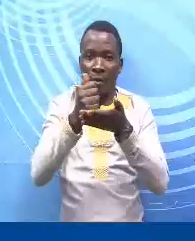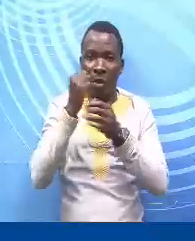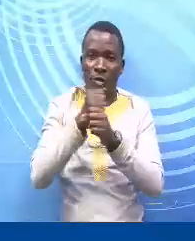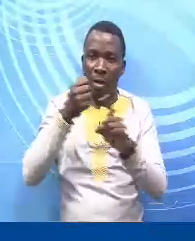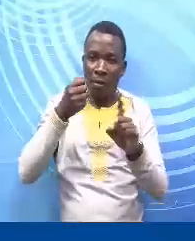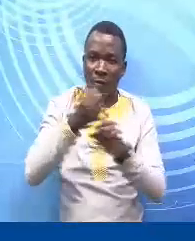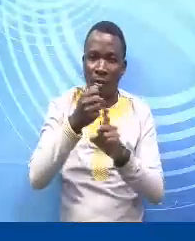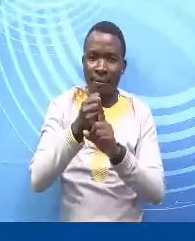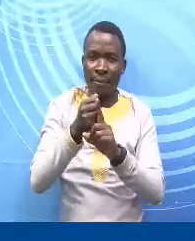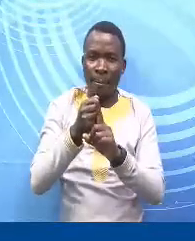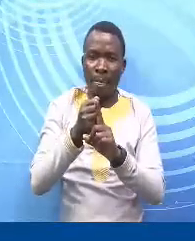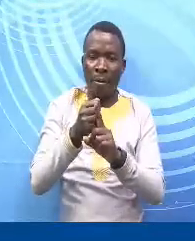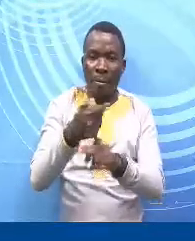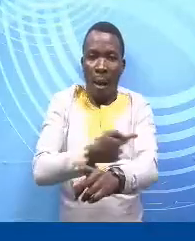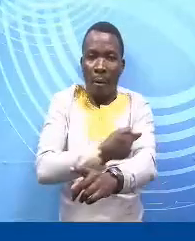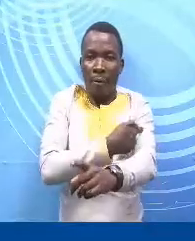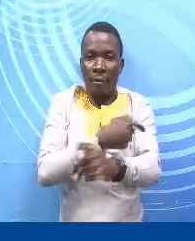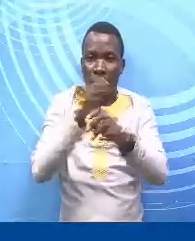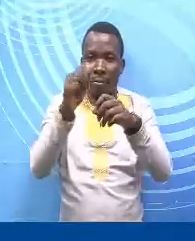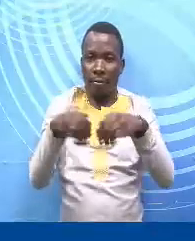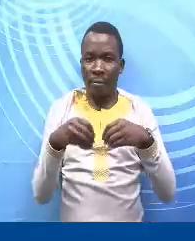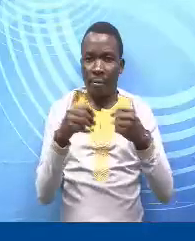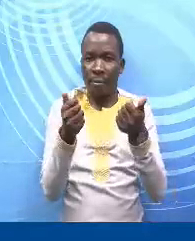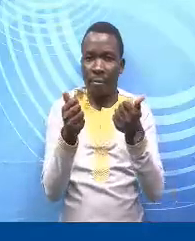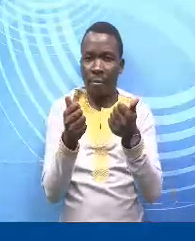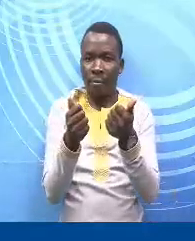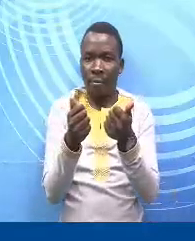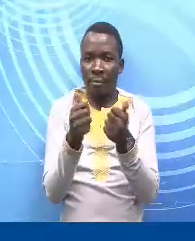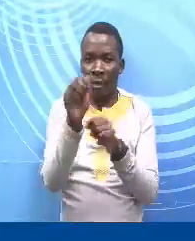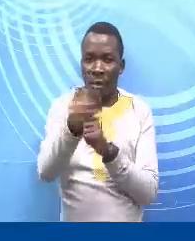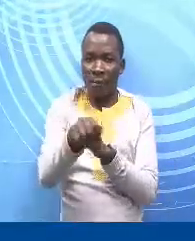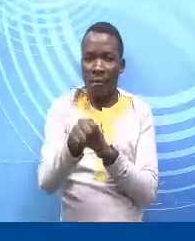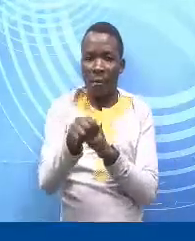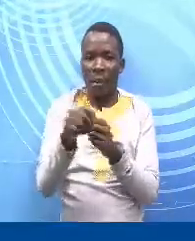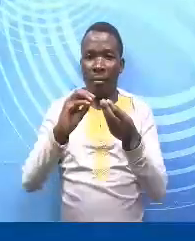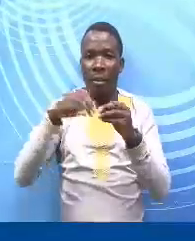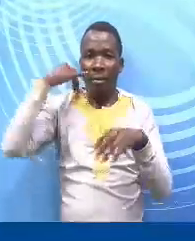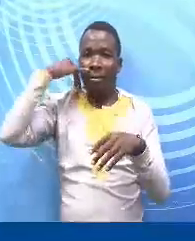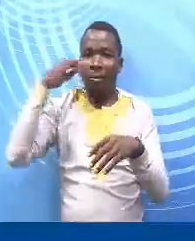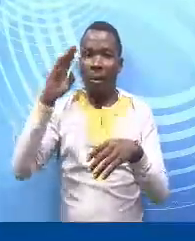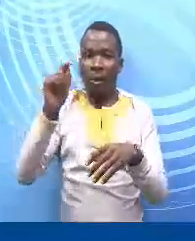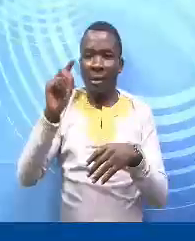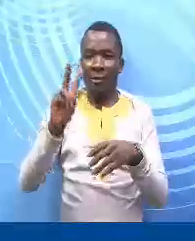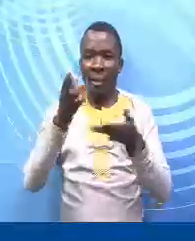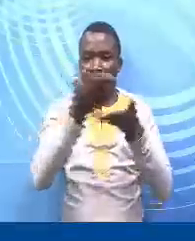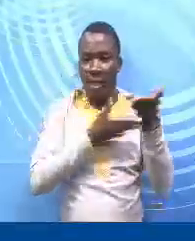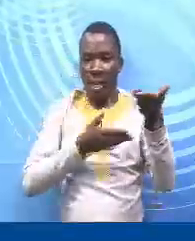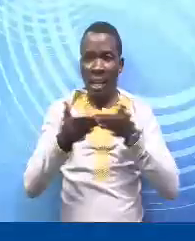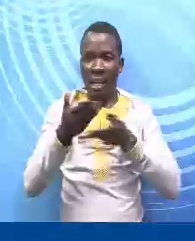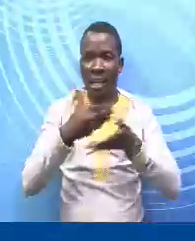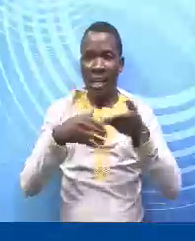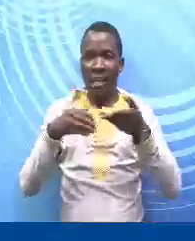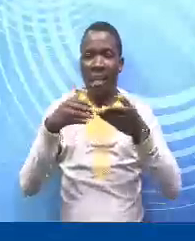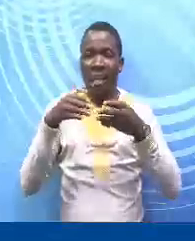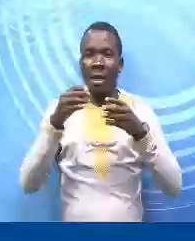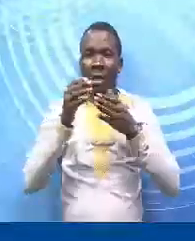wenda mukabavuza tukabavuza ku murongo wa telefoni BTN TV igana n'umuyobozi w'akarere ka Ruhango wungirije ushinzwe